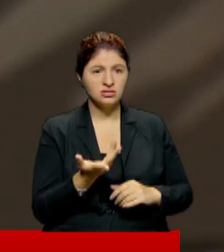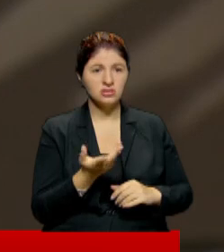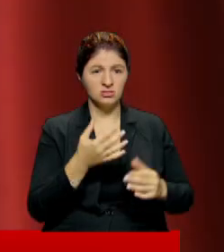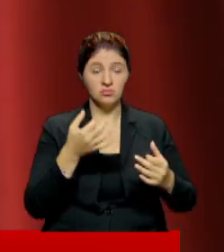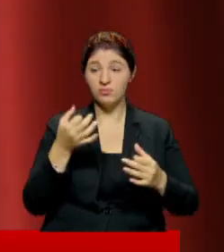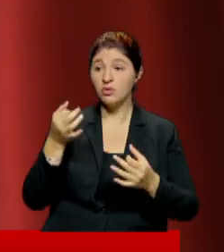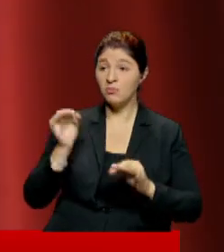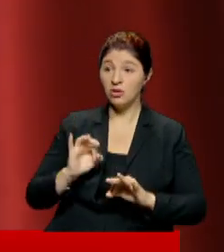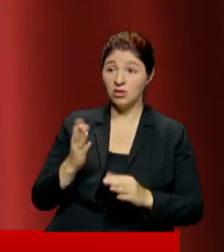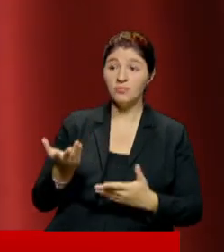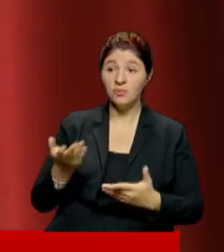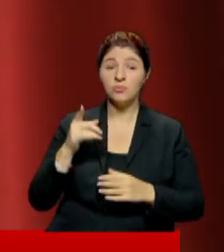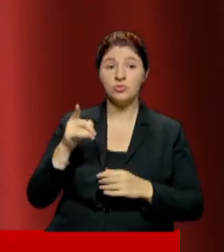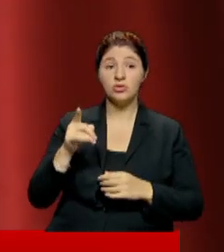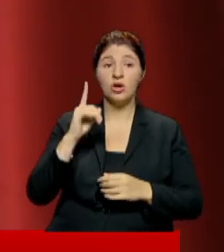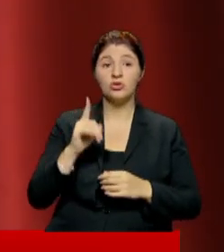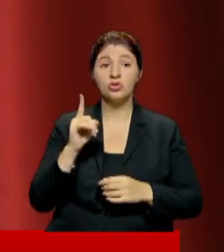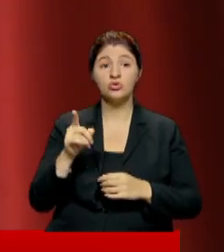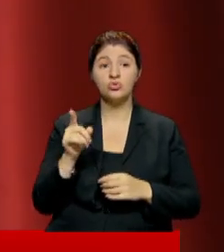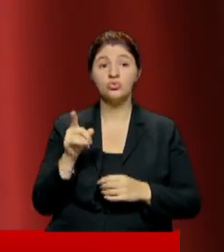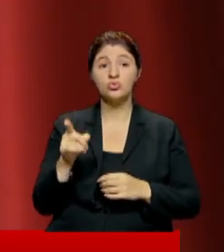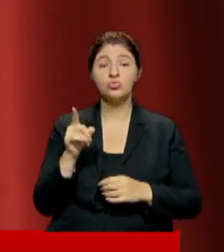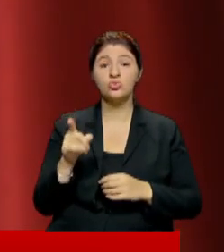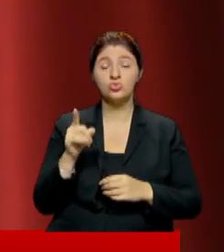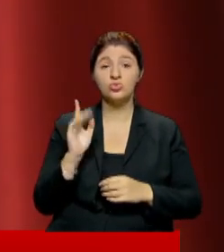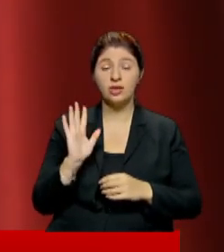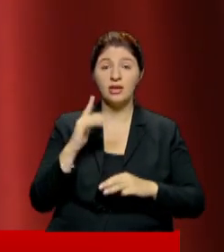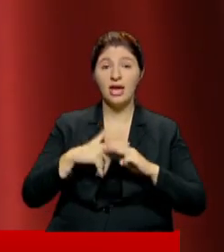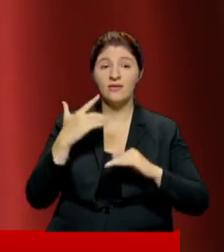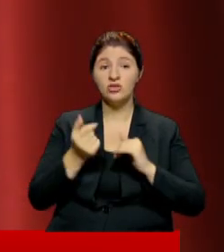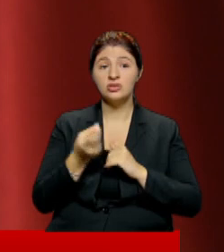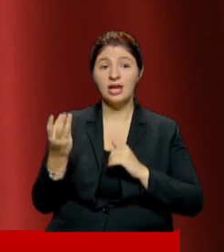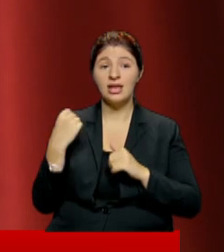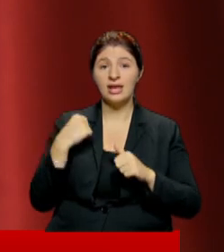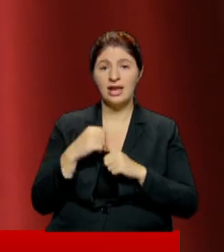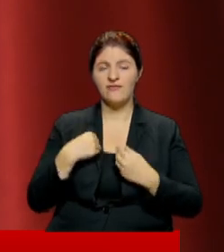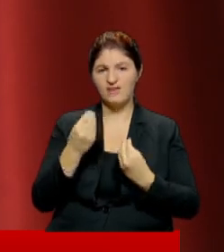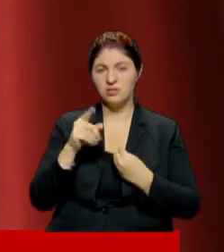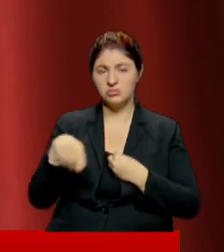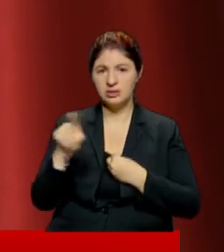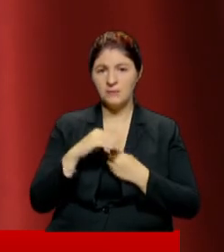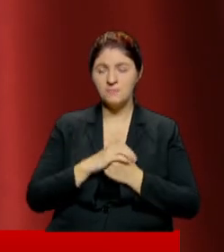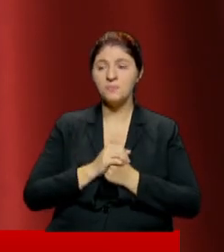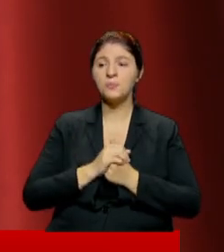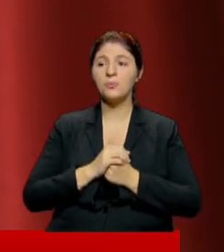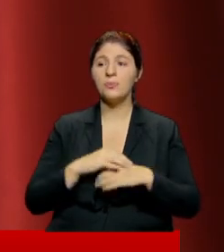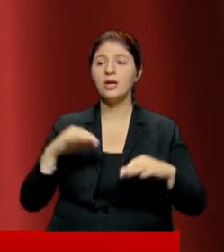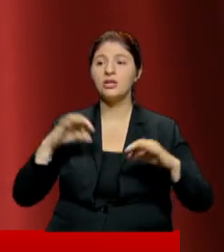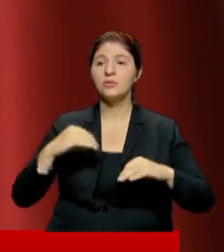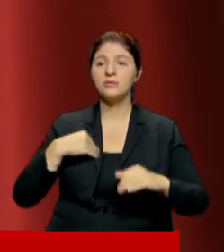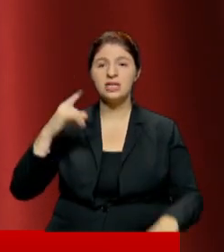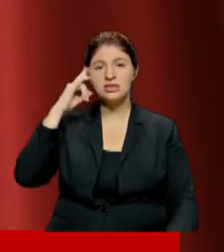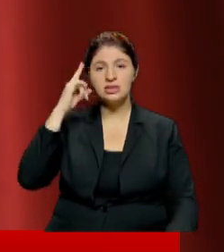başlayalım tabii şimdi burada önce şundan enflasyon rakamını da yine vereyim bensem şimdi